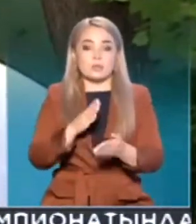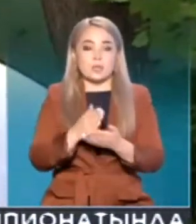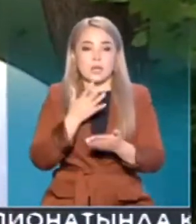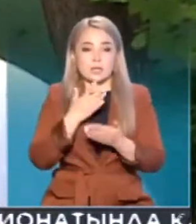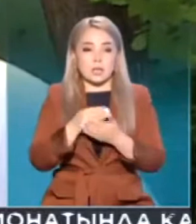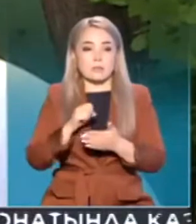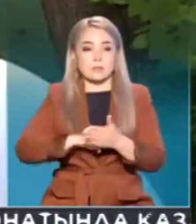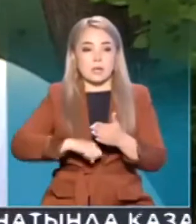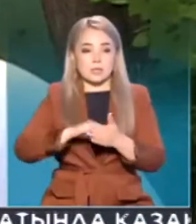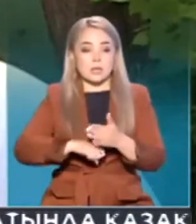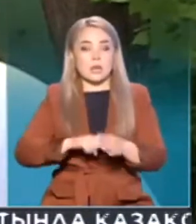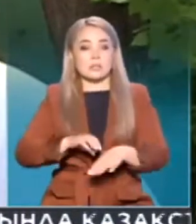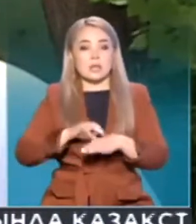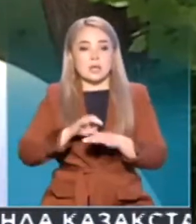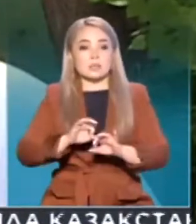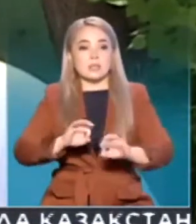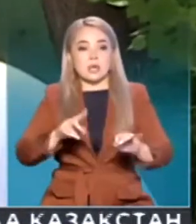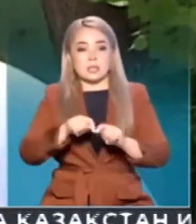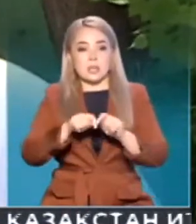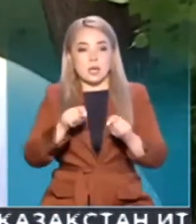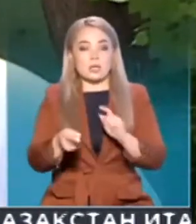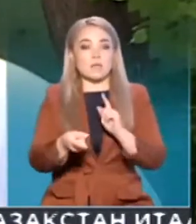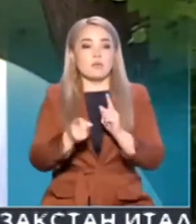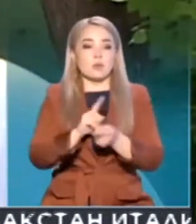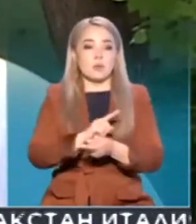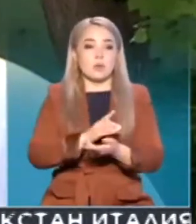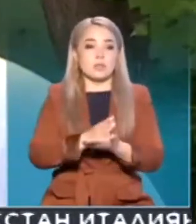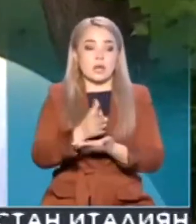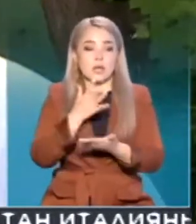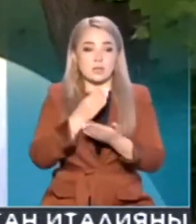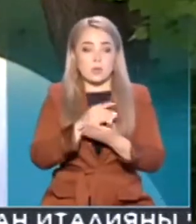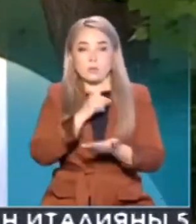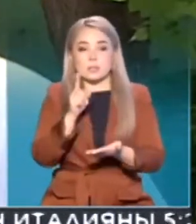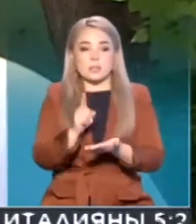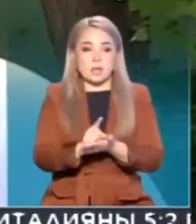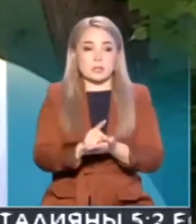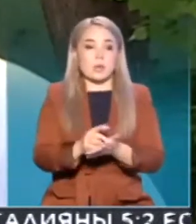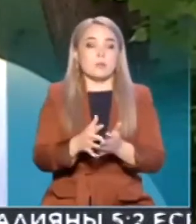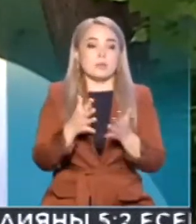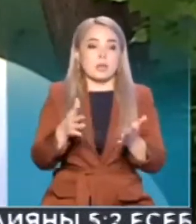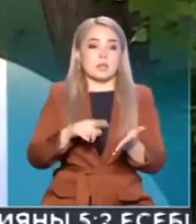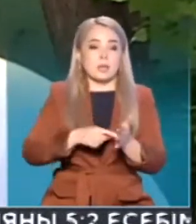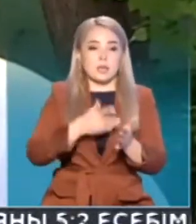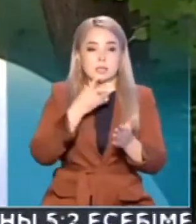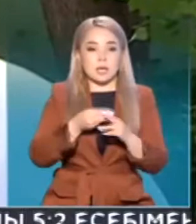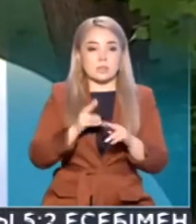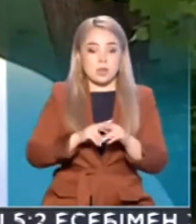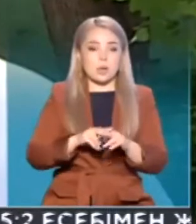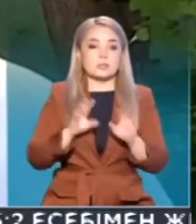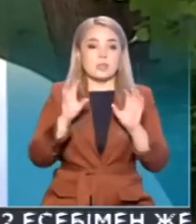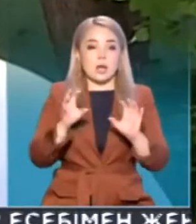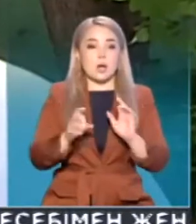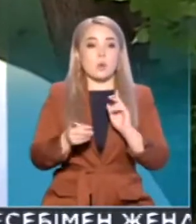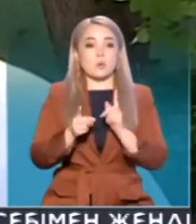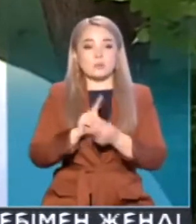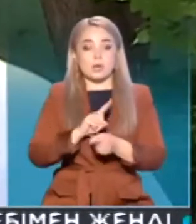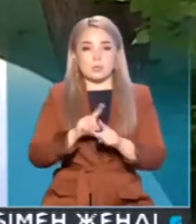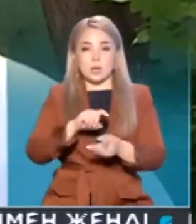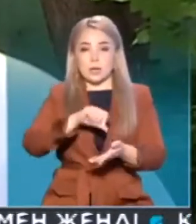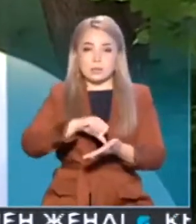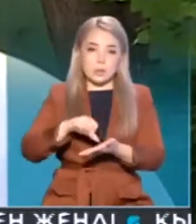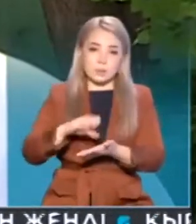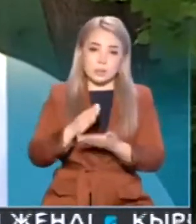өзінің септігін тигізеді деген ойдамын. Енді реформаның басты міндеті ол біздегі бірнеше заңға өзгерістер енгізу, соның